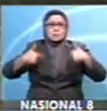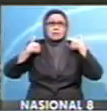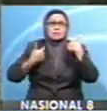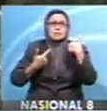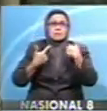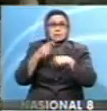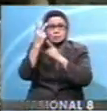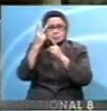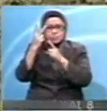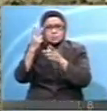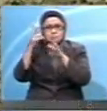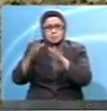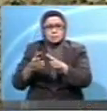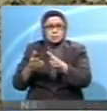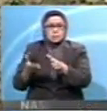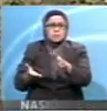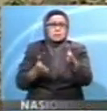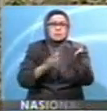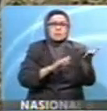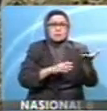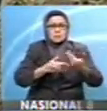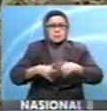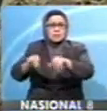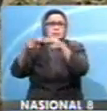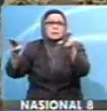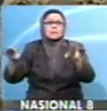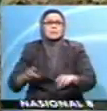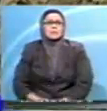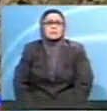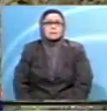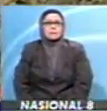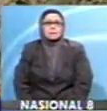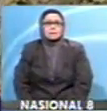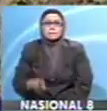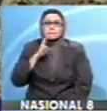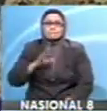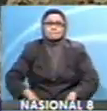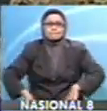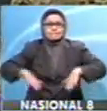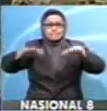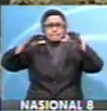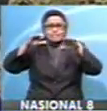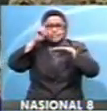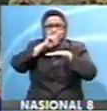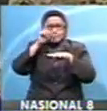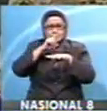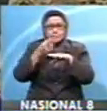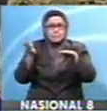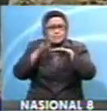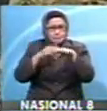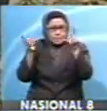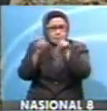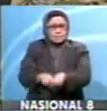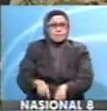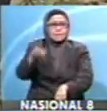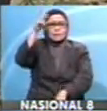kini fenomena banjir luar biasa yang melanda Kelantan khususnya di Kuala kerai baru-baru ini